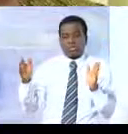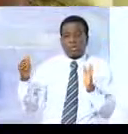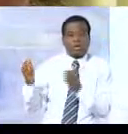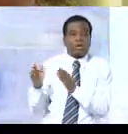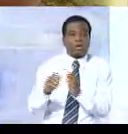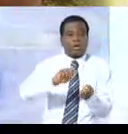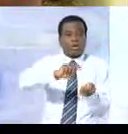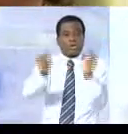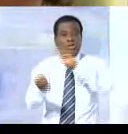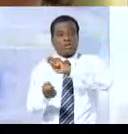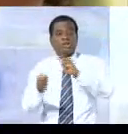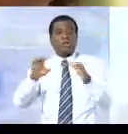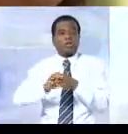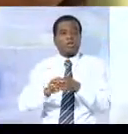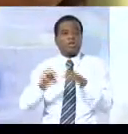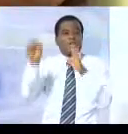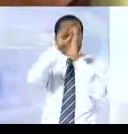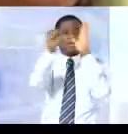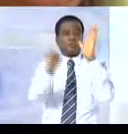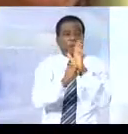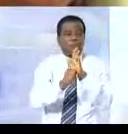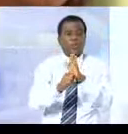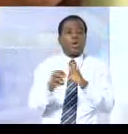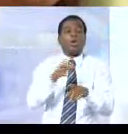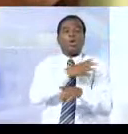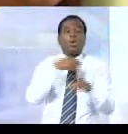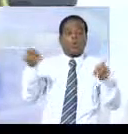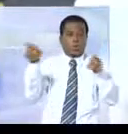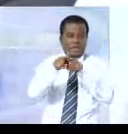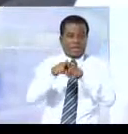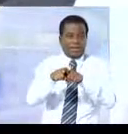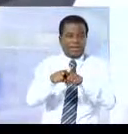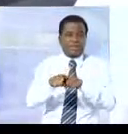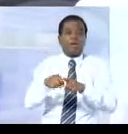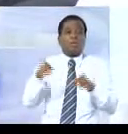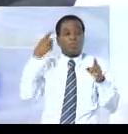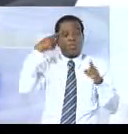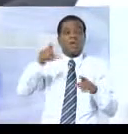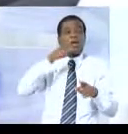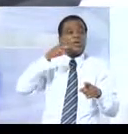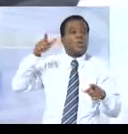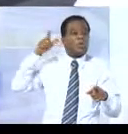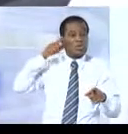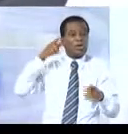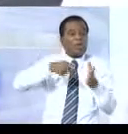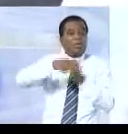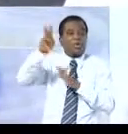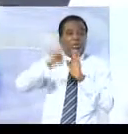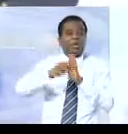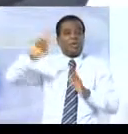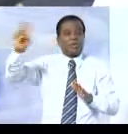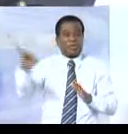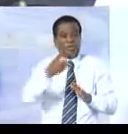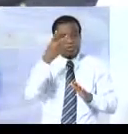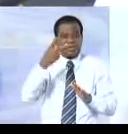exigent également le paiement du reliquat de l'indemnité contributive au logement et le paiement de la deuxième tranche du